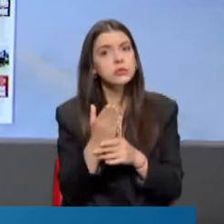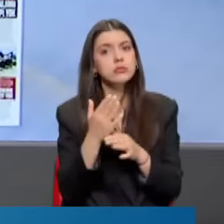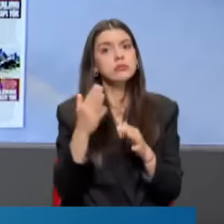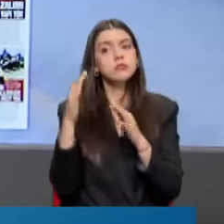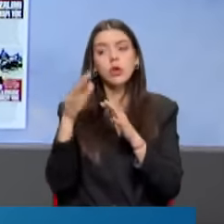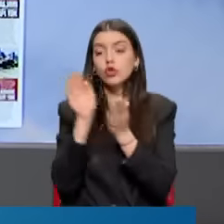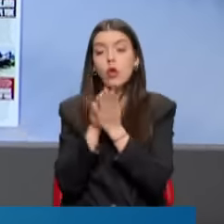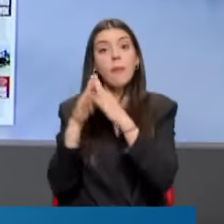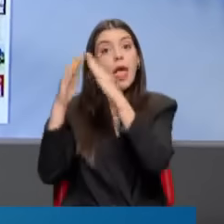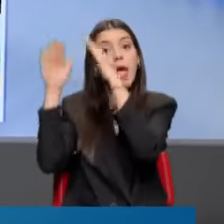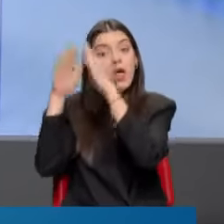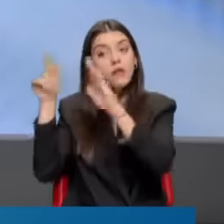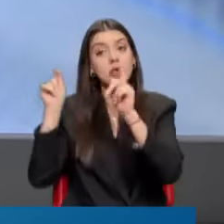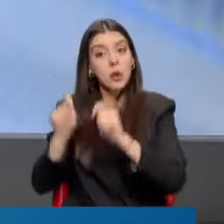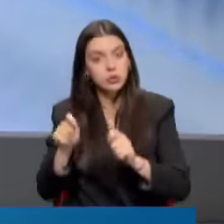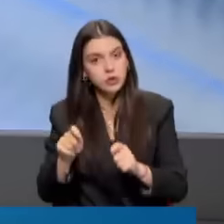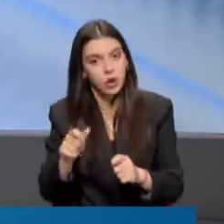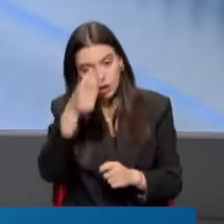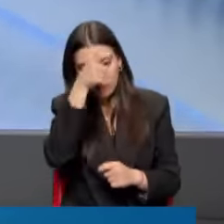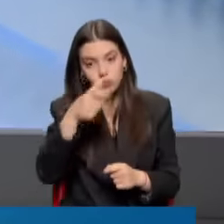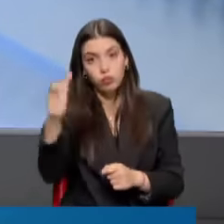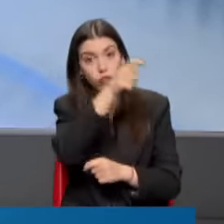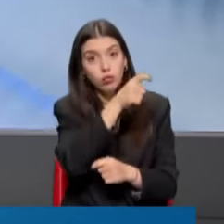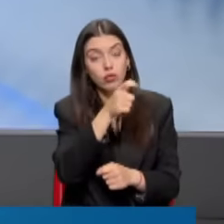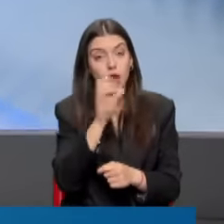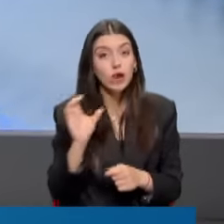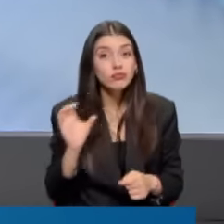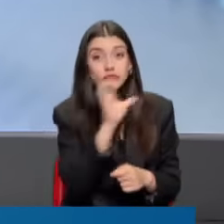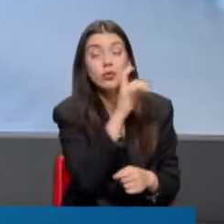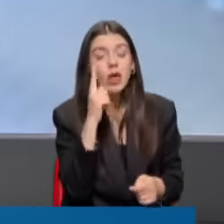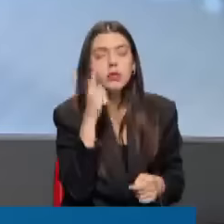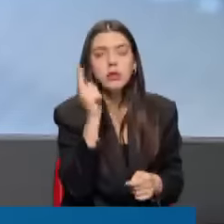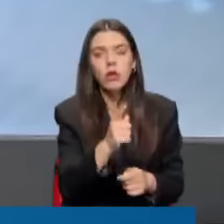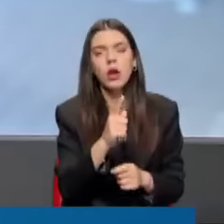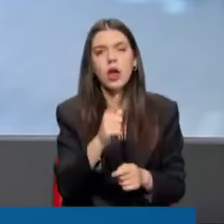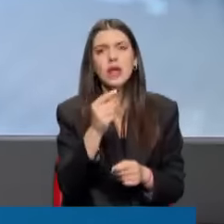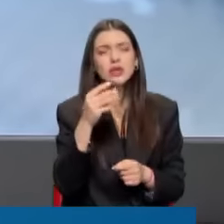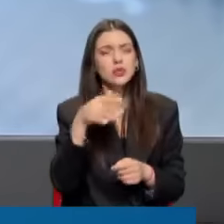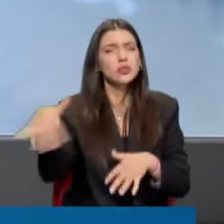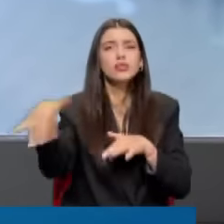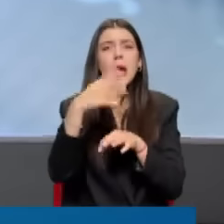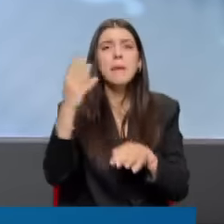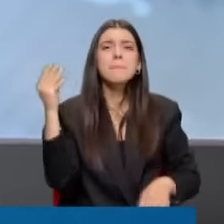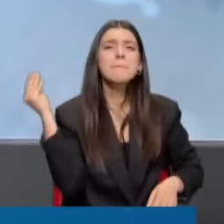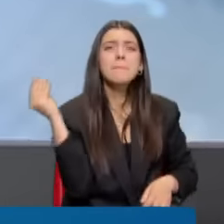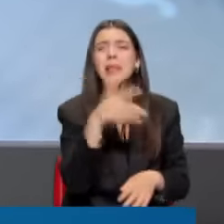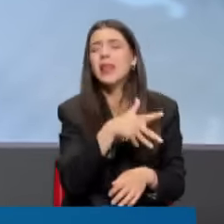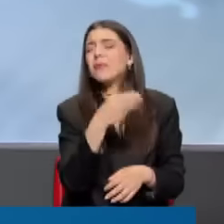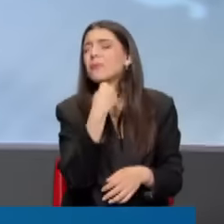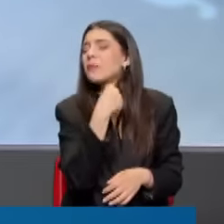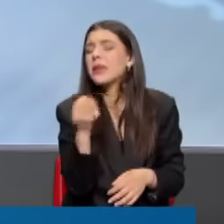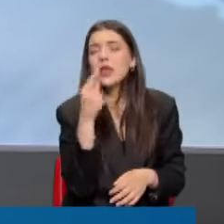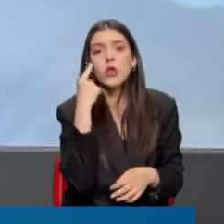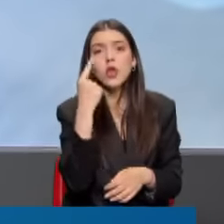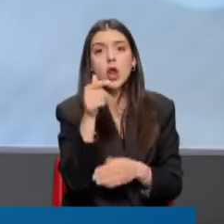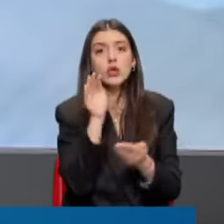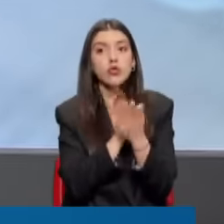yapılacak bakın Türkiye Cumhuriyeti'nde sokaktaki milyonlarca başı boş sahipsiz köpekten